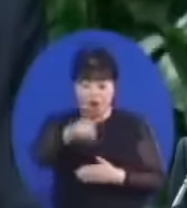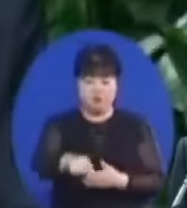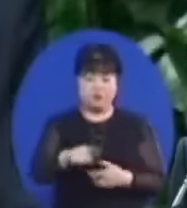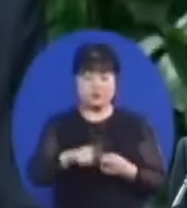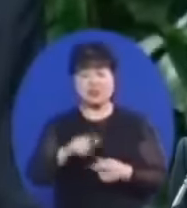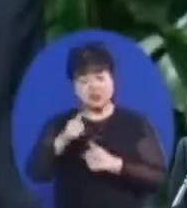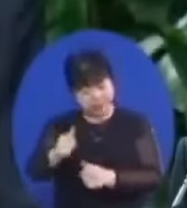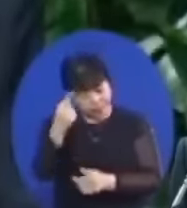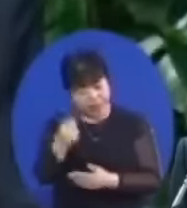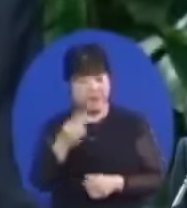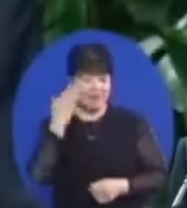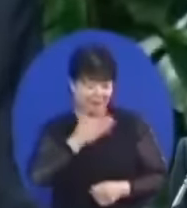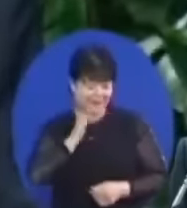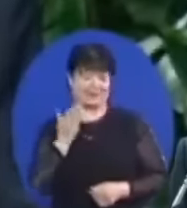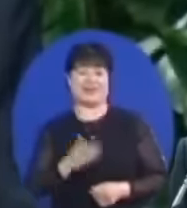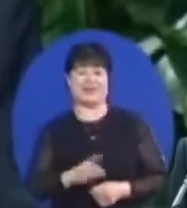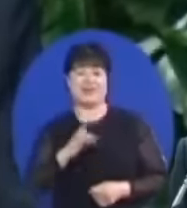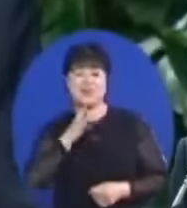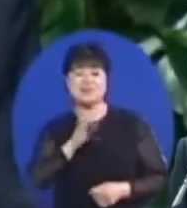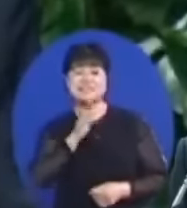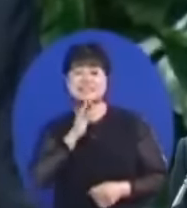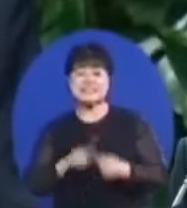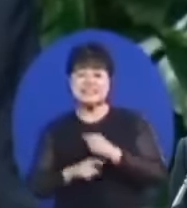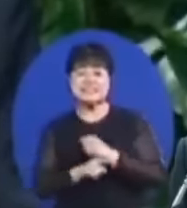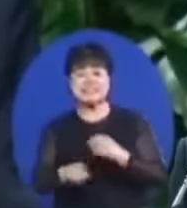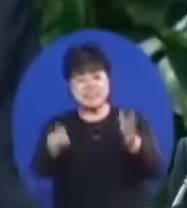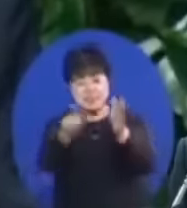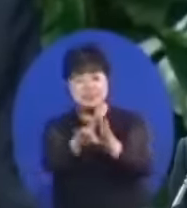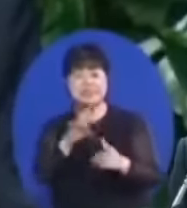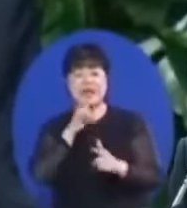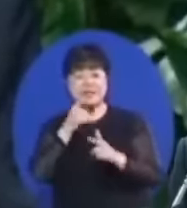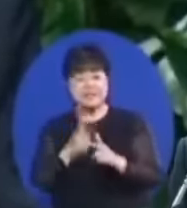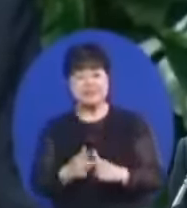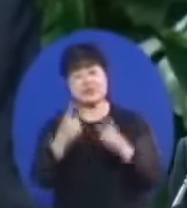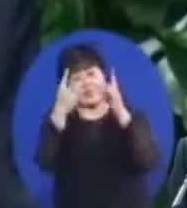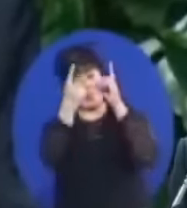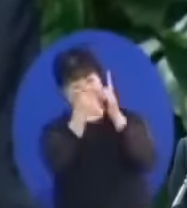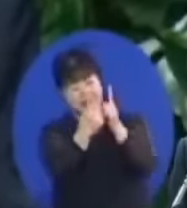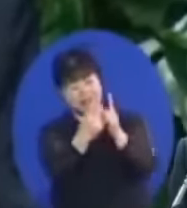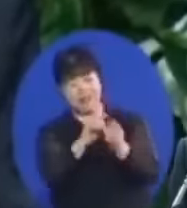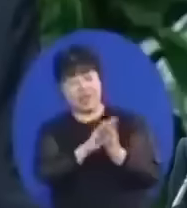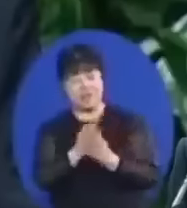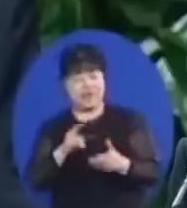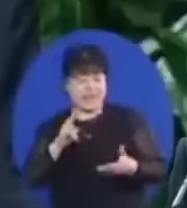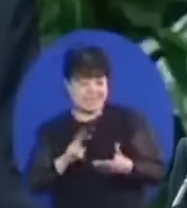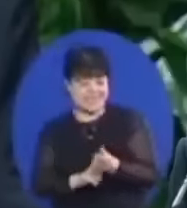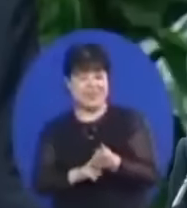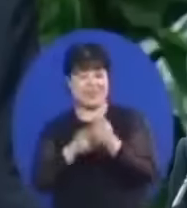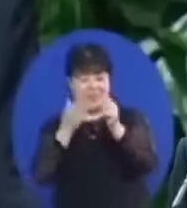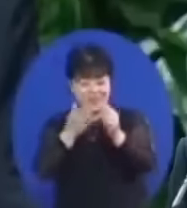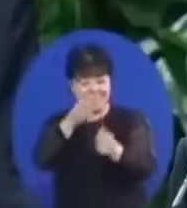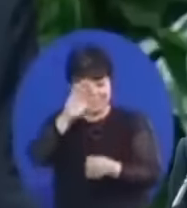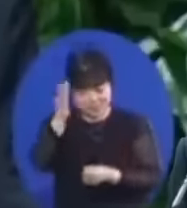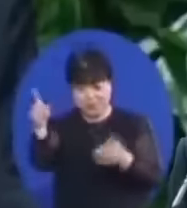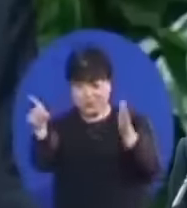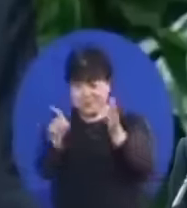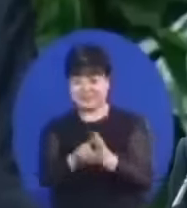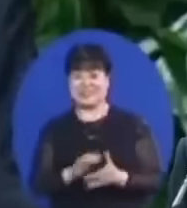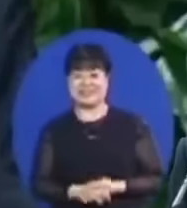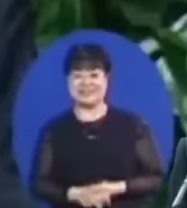사람도 변화되는 것입니다. 오직 진실한 믿음만이 예수님을 만나고 변화의 기적을 얻게 된